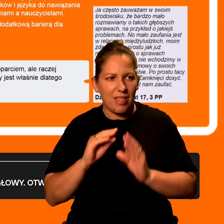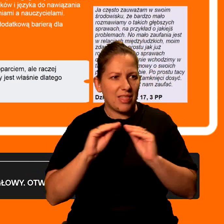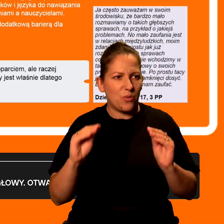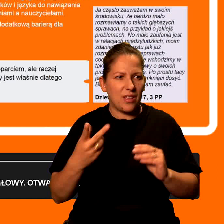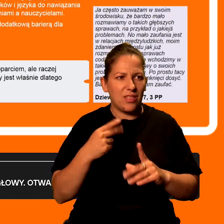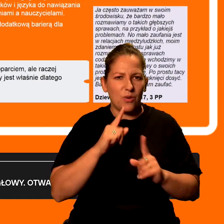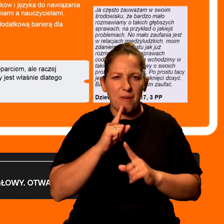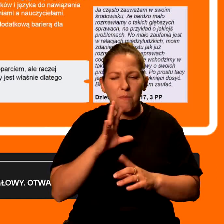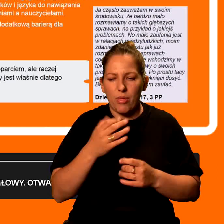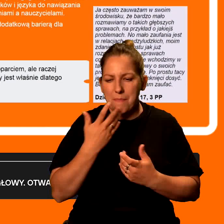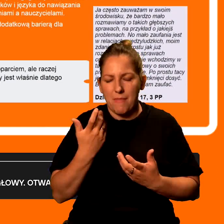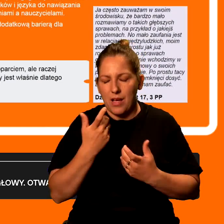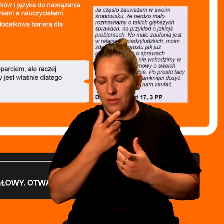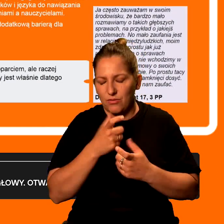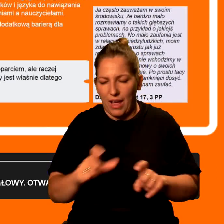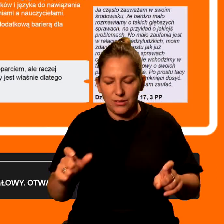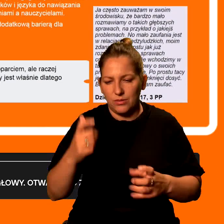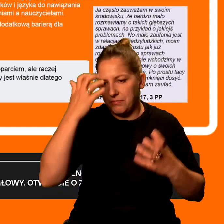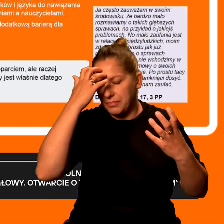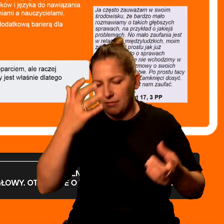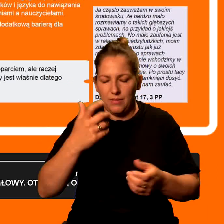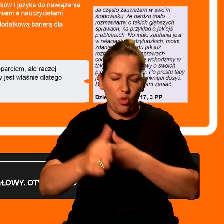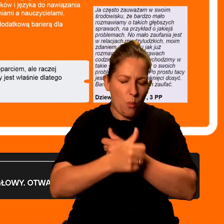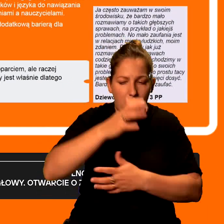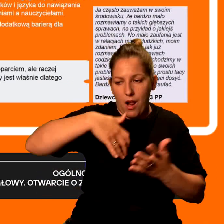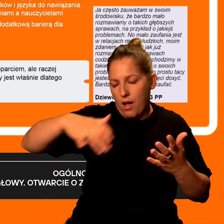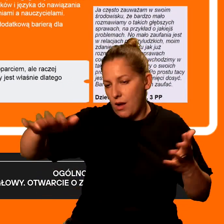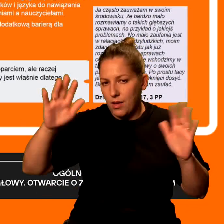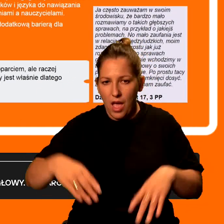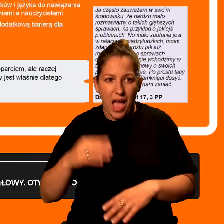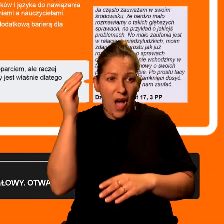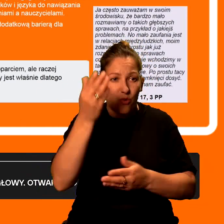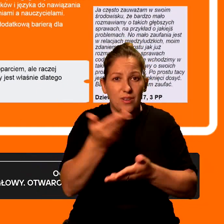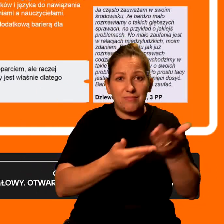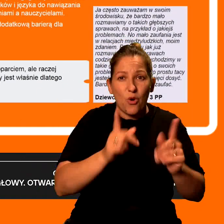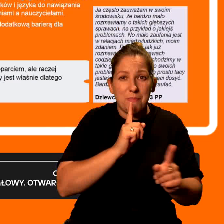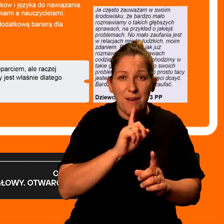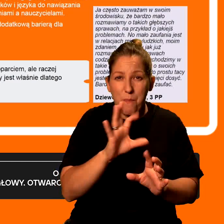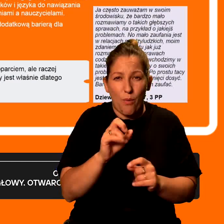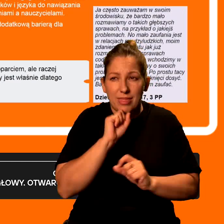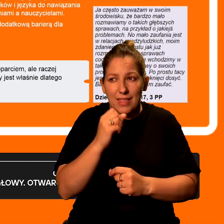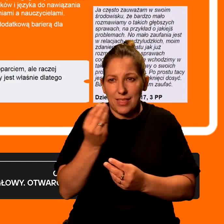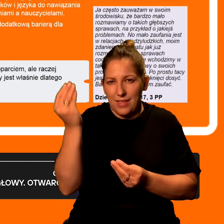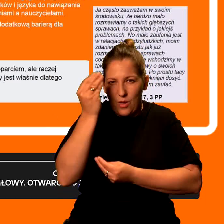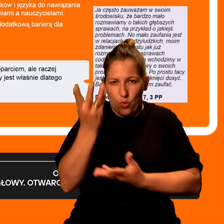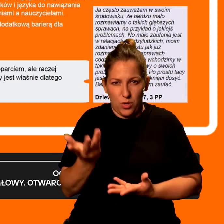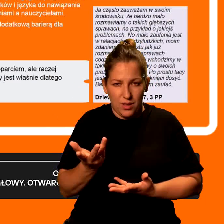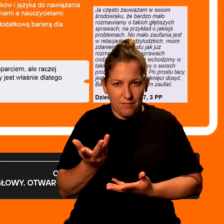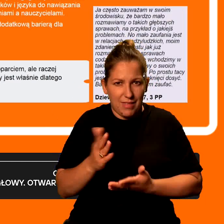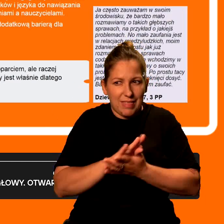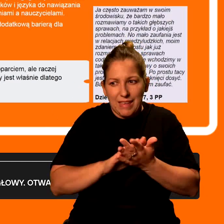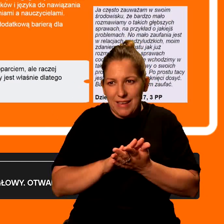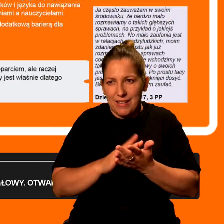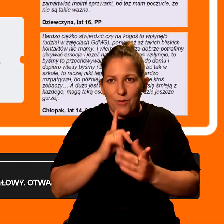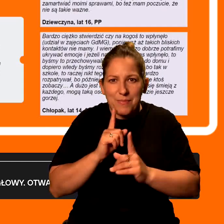sobą, bo nie mają czasu, są przeciążeni pracą, biurokracją i innymi rzeczami. Uczniowie ze sobą nie rozmawiają, bo się nigdy tego nie nauczyli. Nikt nie rozmawia z